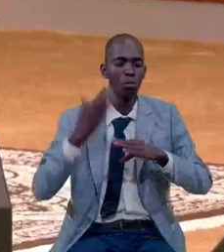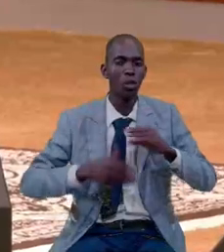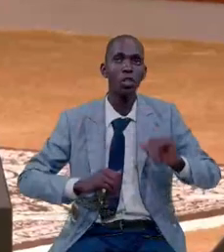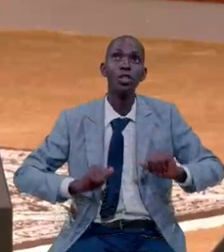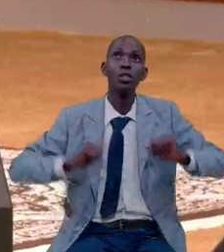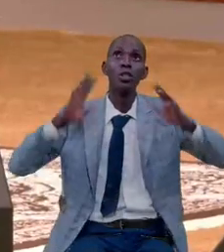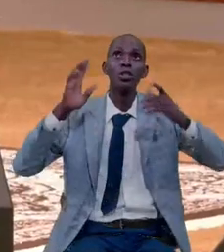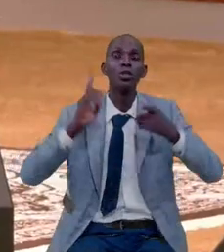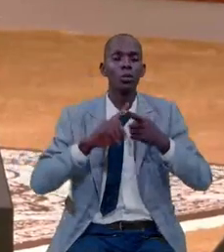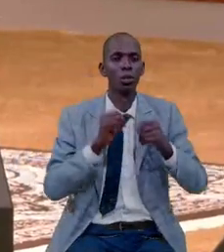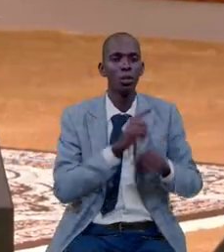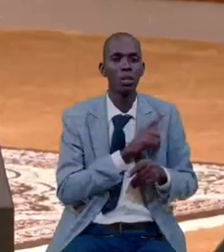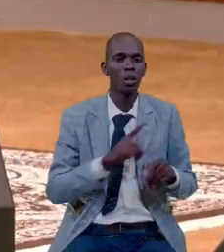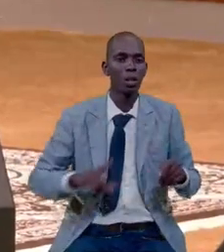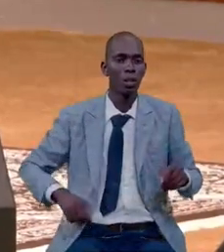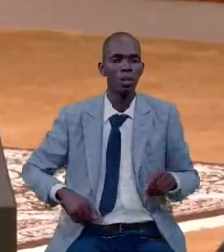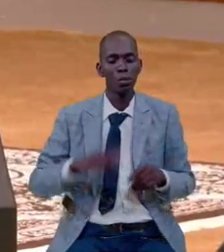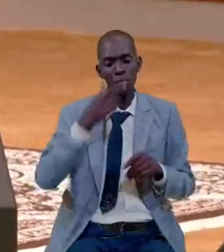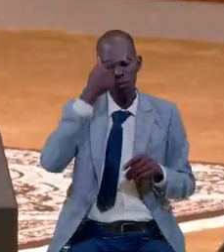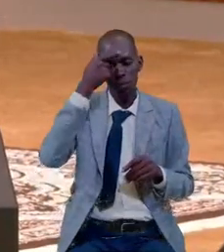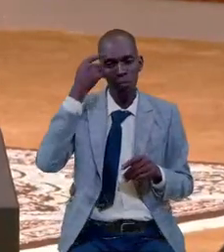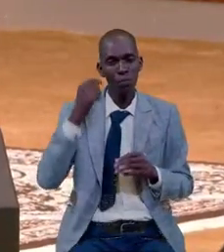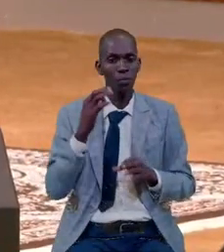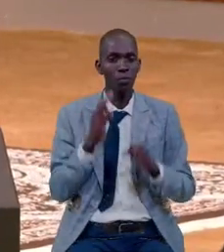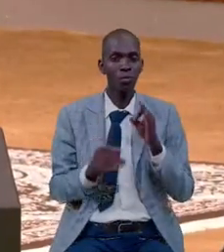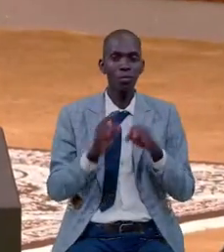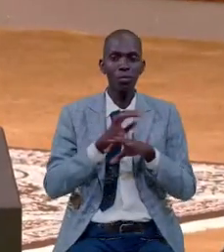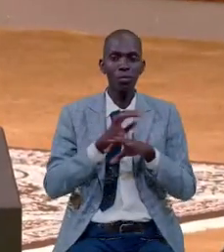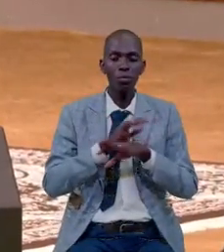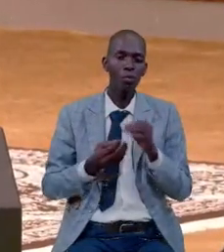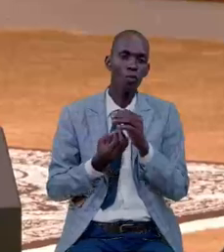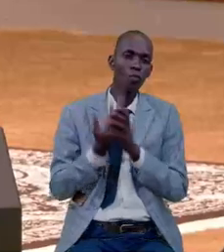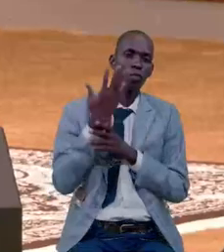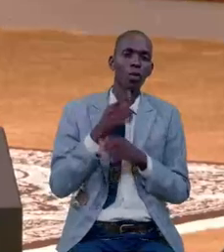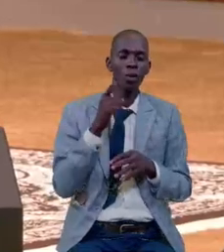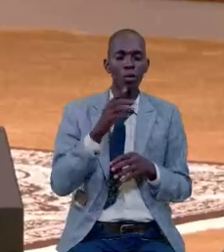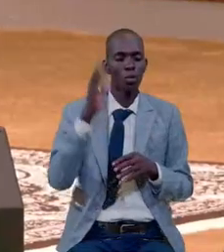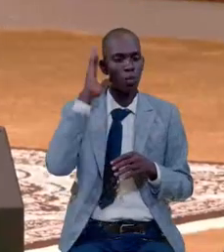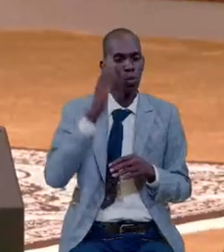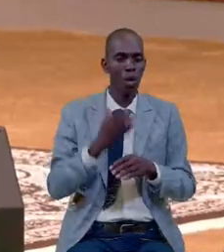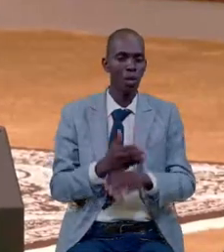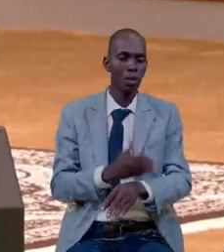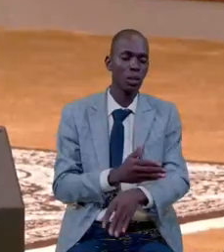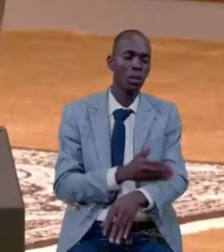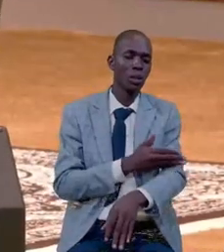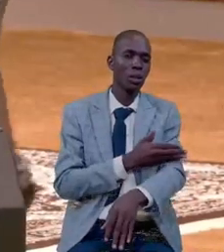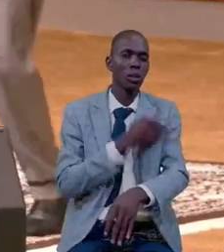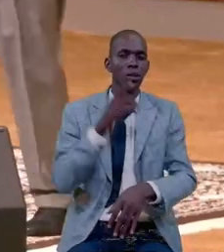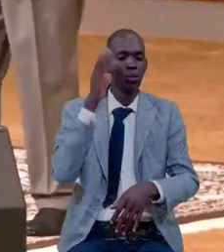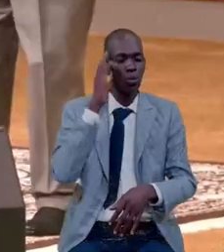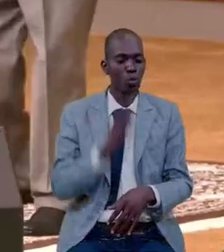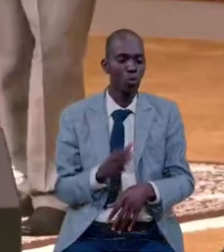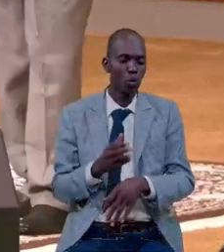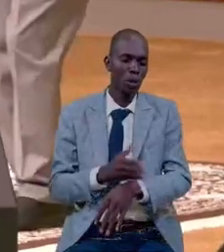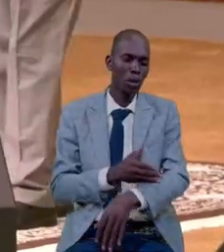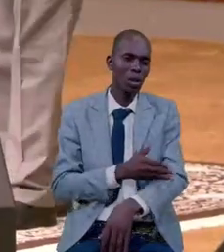abandon total au Seigneur? Oui, la croissance passe. Si vous ne croissez pas, vous allez rétrogresser. Vous allez retourner.